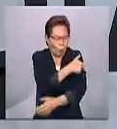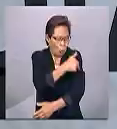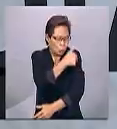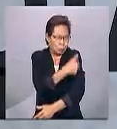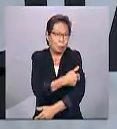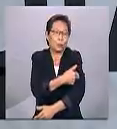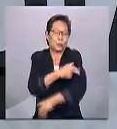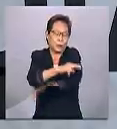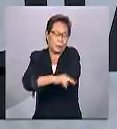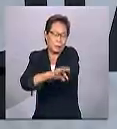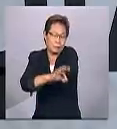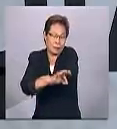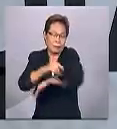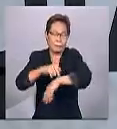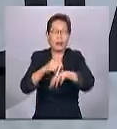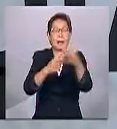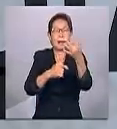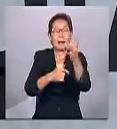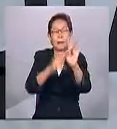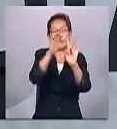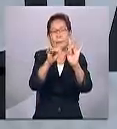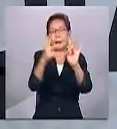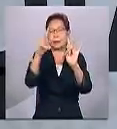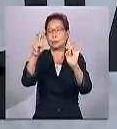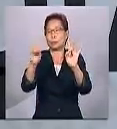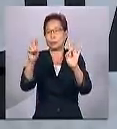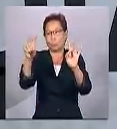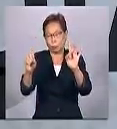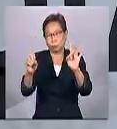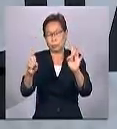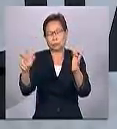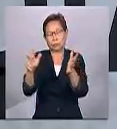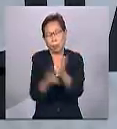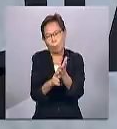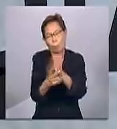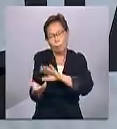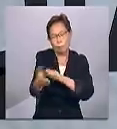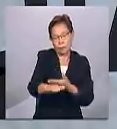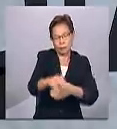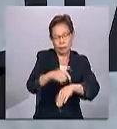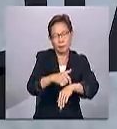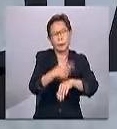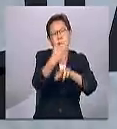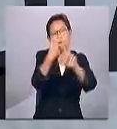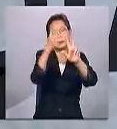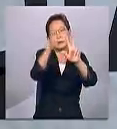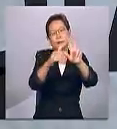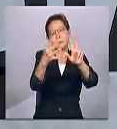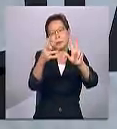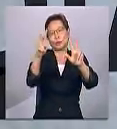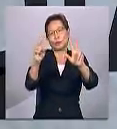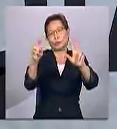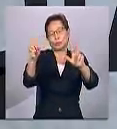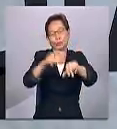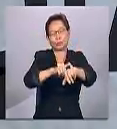Jaafar Negeri Sembilan pada 18 Mac 2020 dan disahkan meninggal dunia pada 3 April 2020